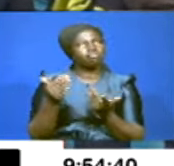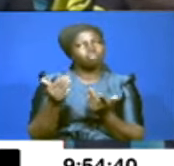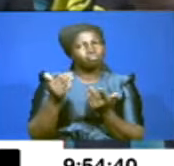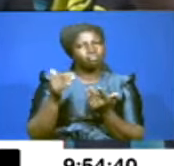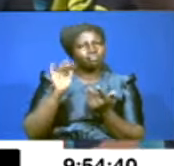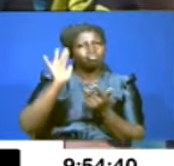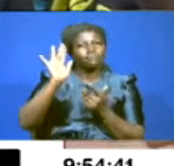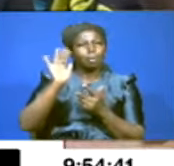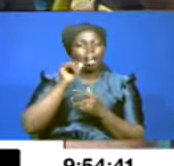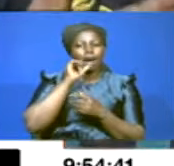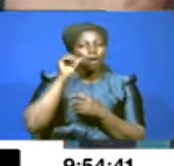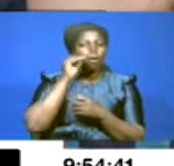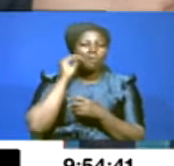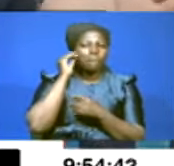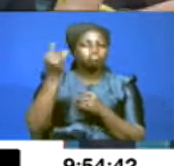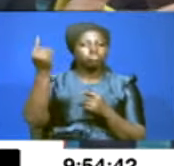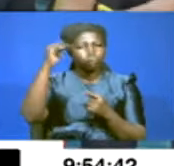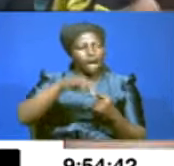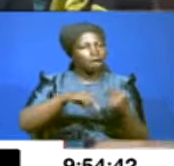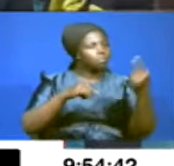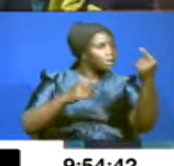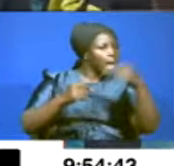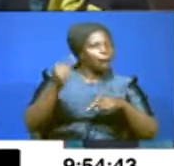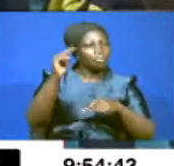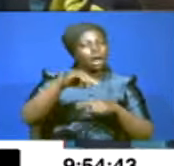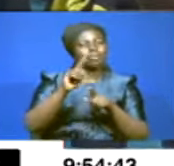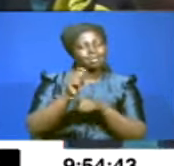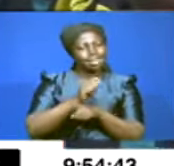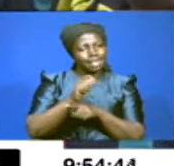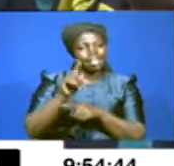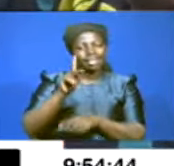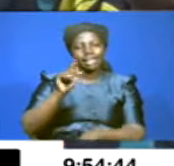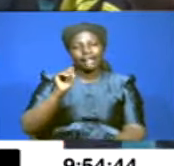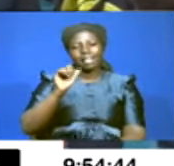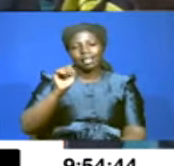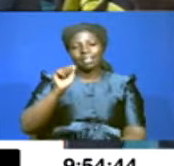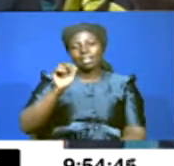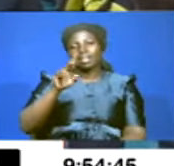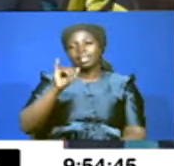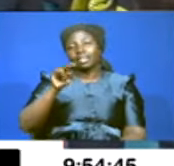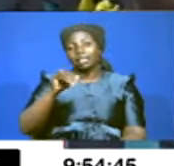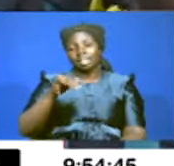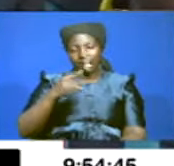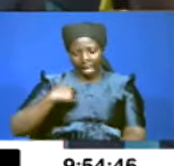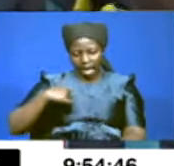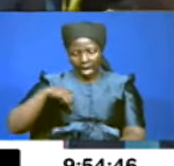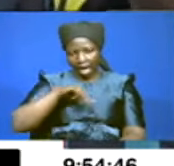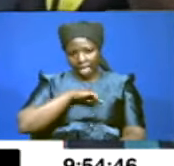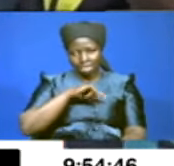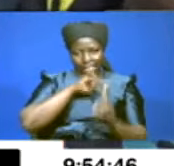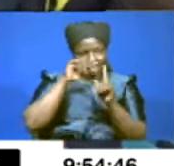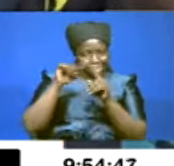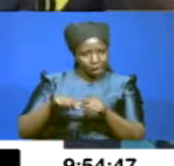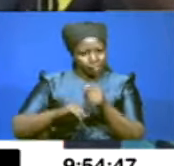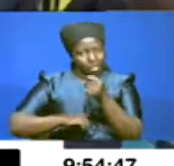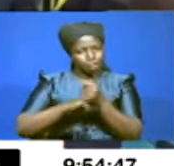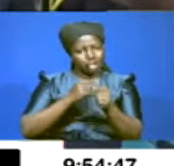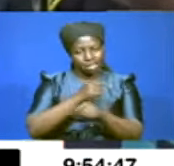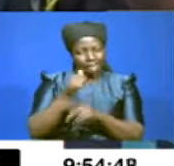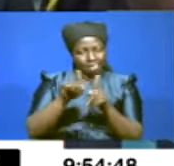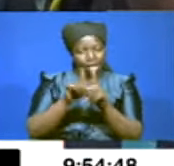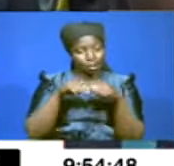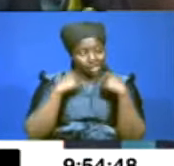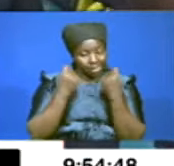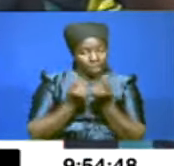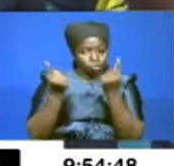kukuja kucheza kutrain huku Kasarini. Tunabebana kaa team kila siku kuja training